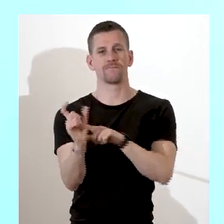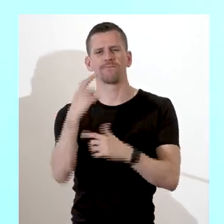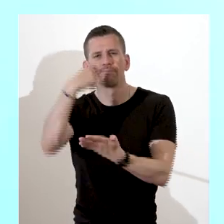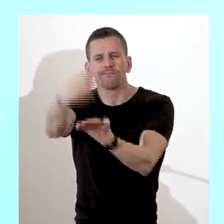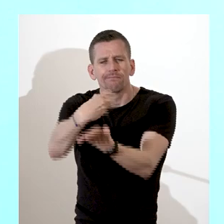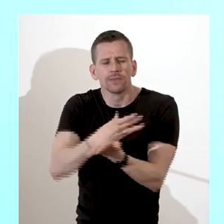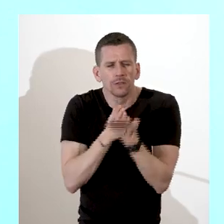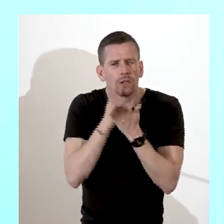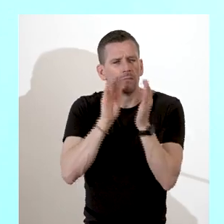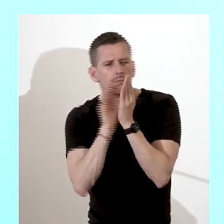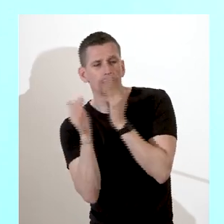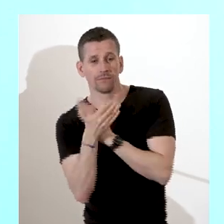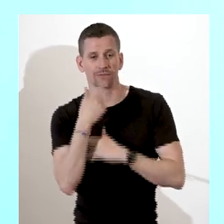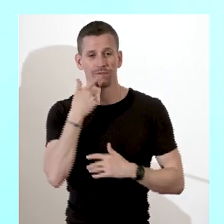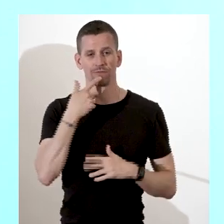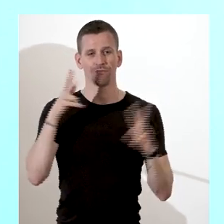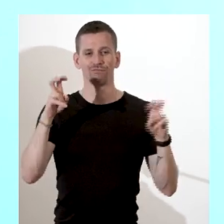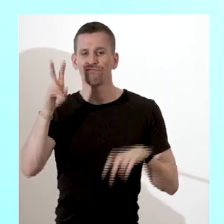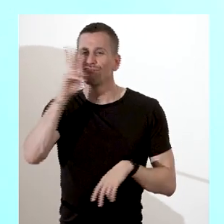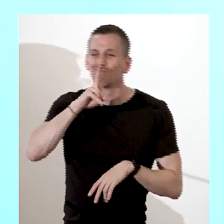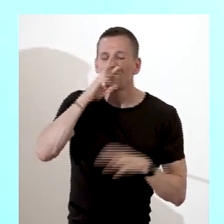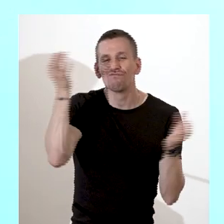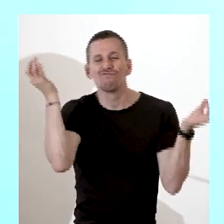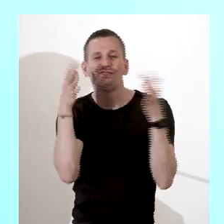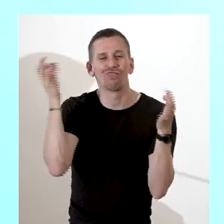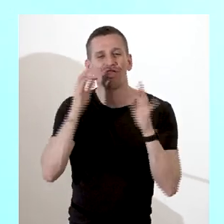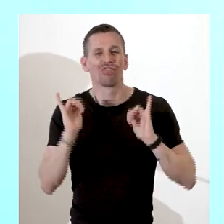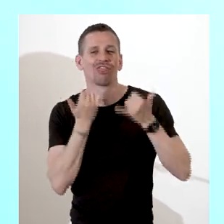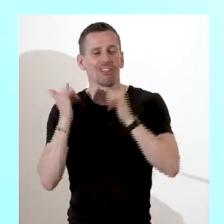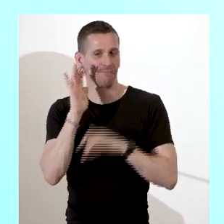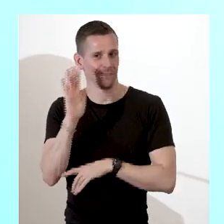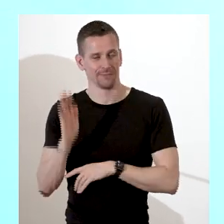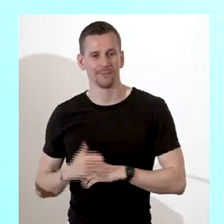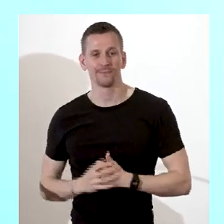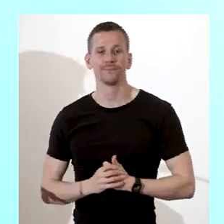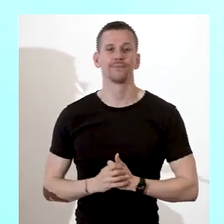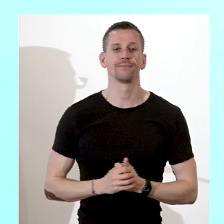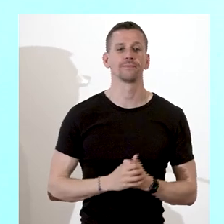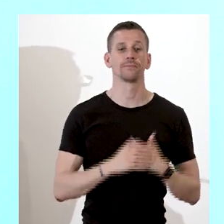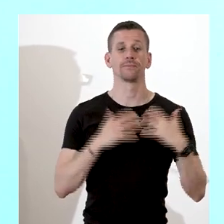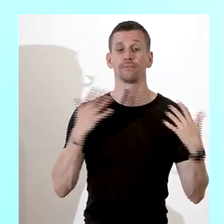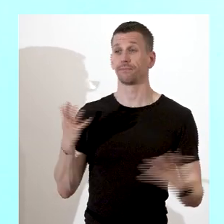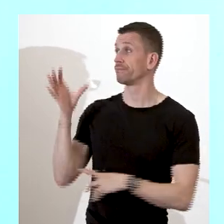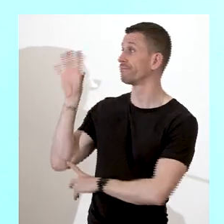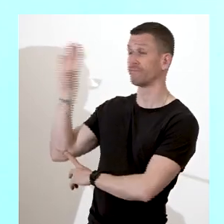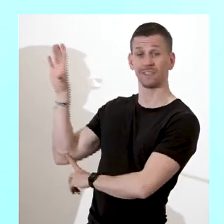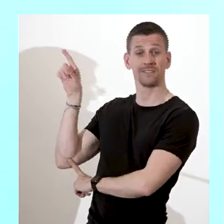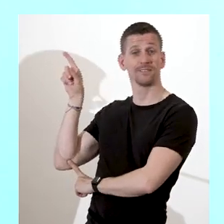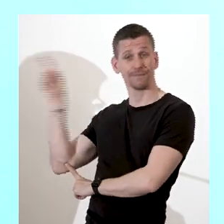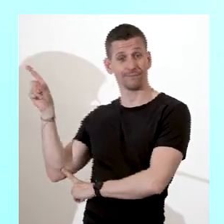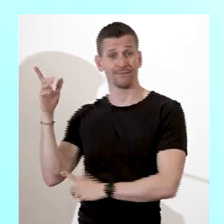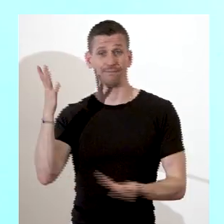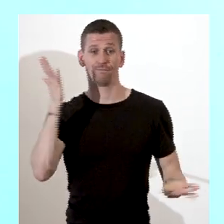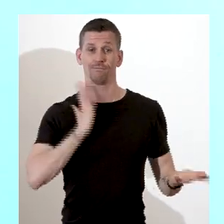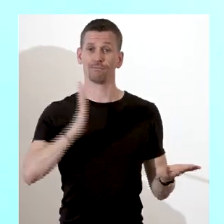et décoratives, les mascarons sont des figures effrayantes, voire fantastiques, appartenant à l'arsenal des